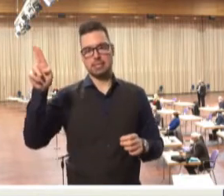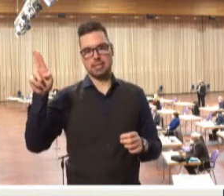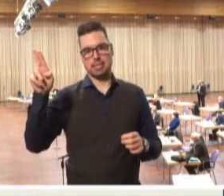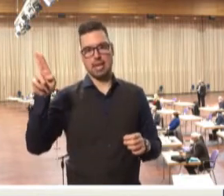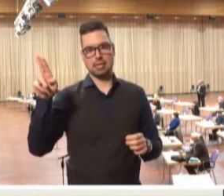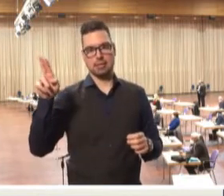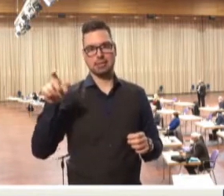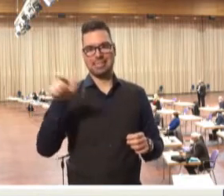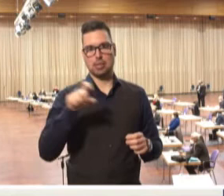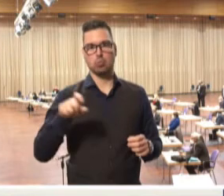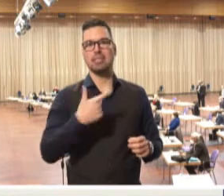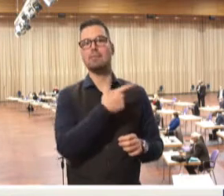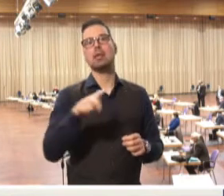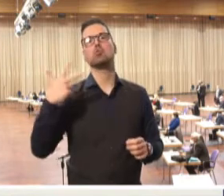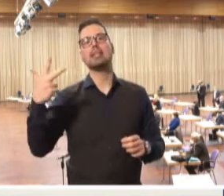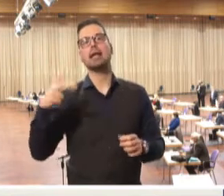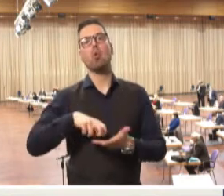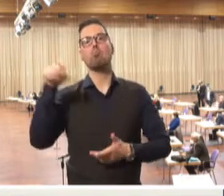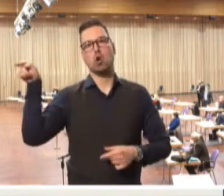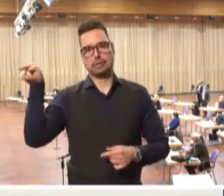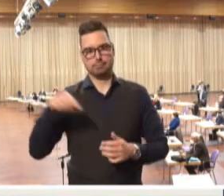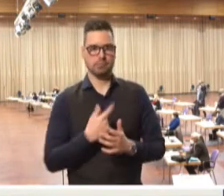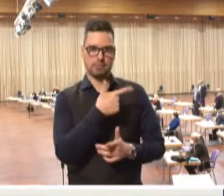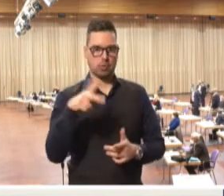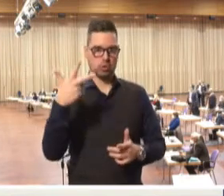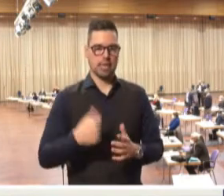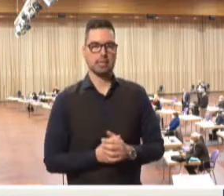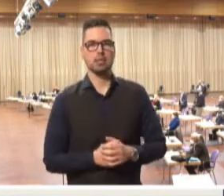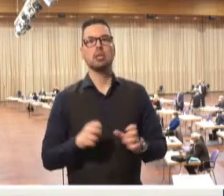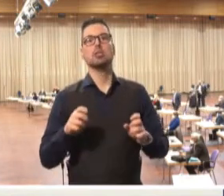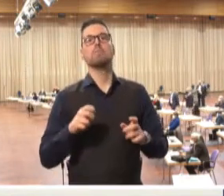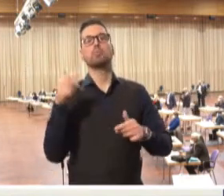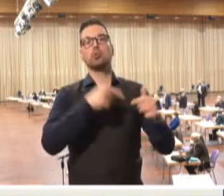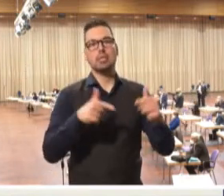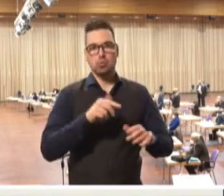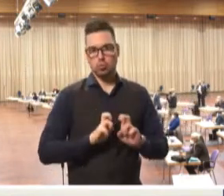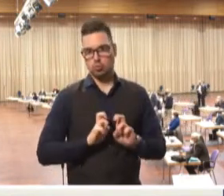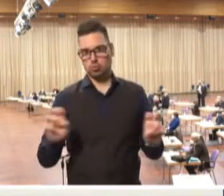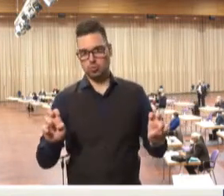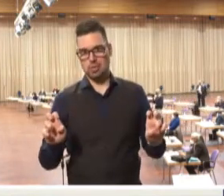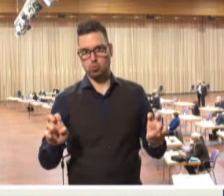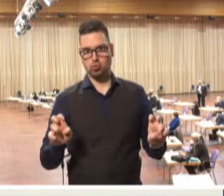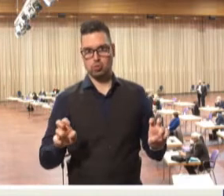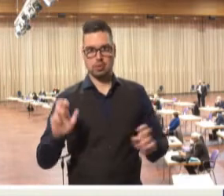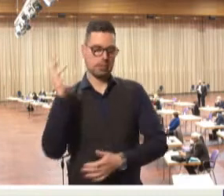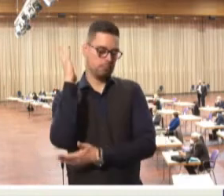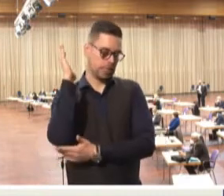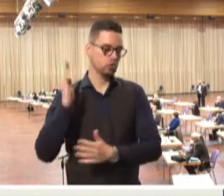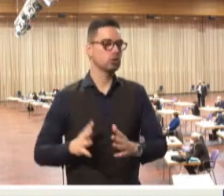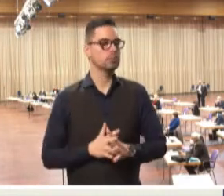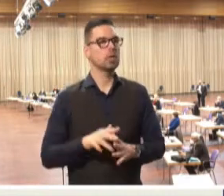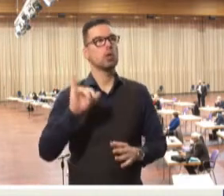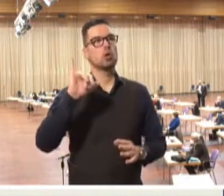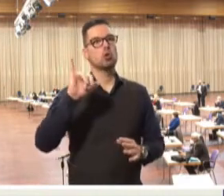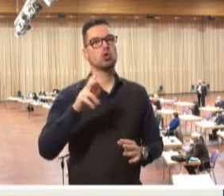Oktober 2003 in der Kurzbezeichnung Untersuchungsausschuss Missbrauch berichten. Im